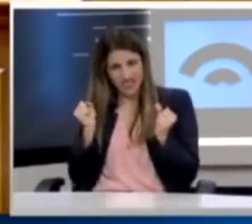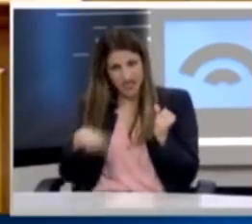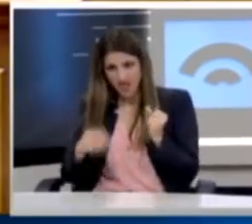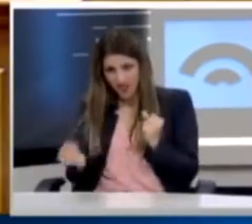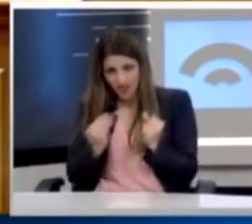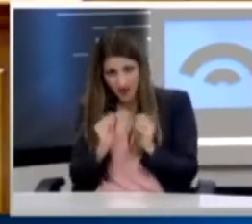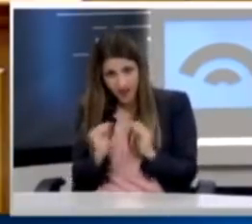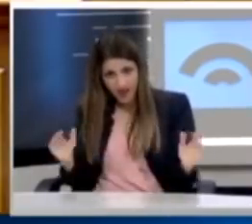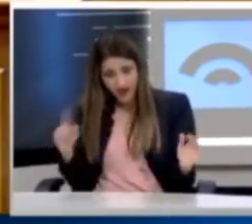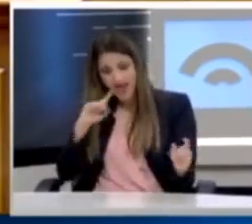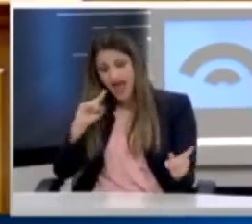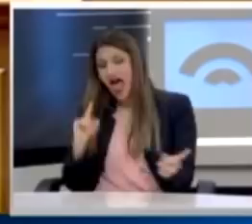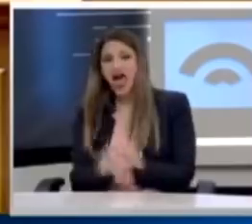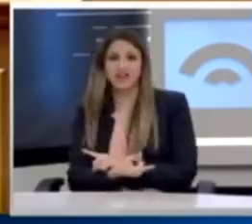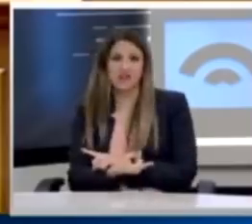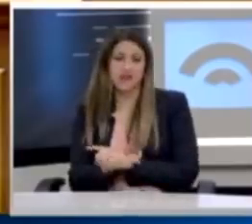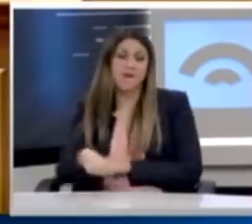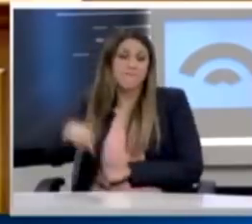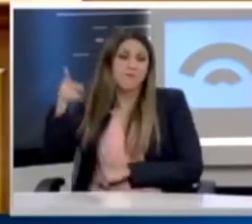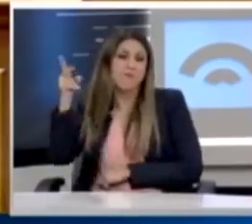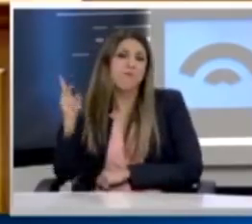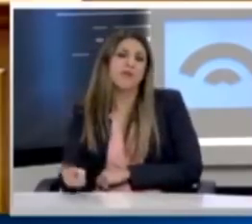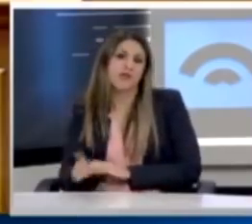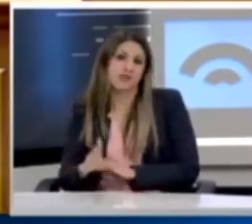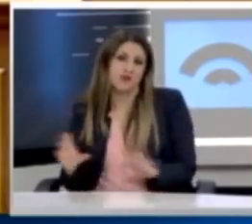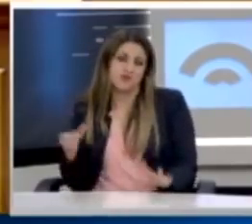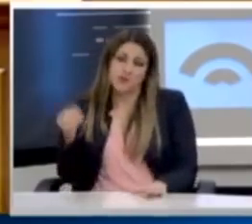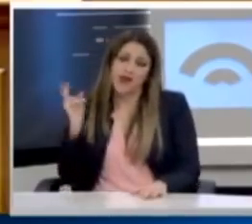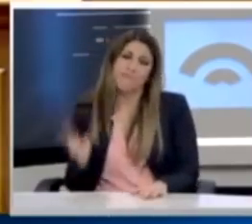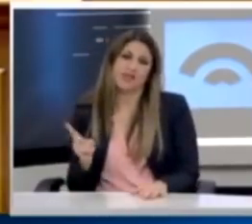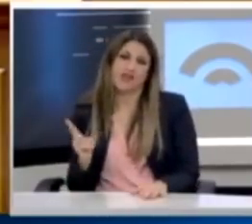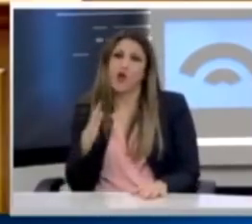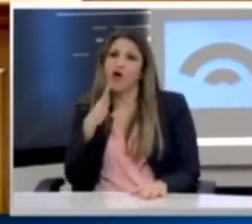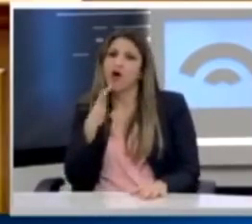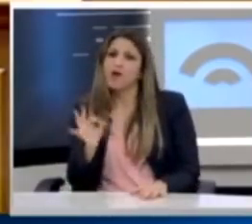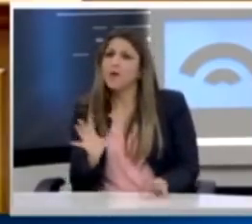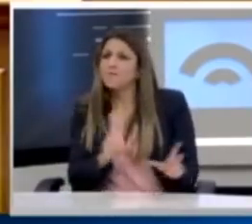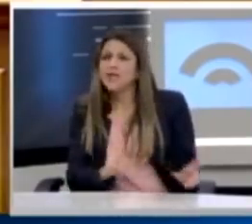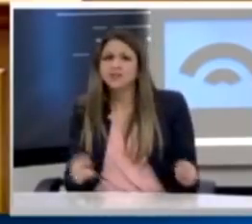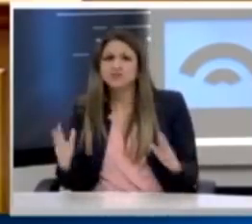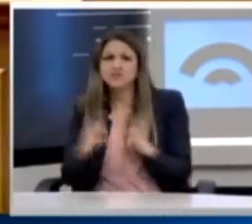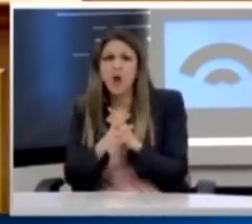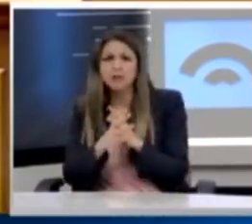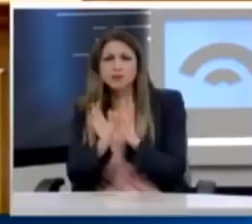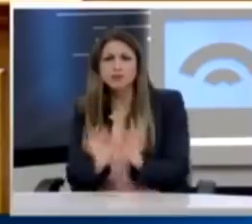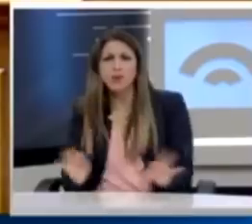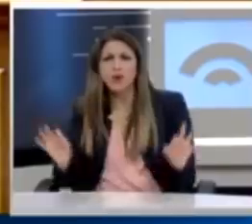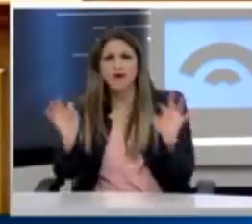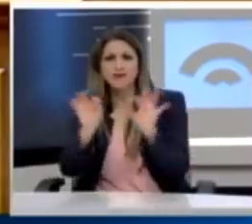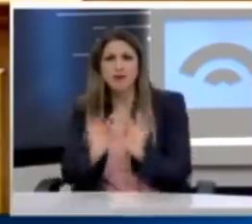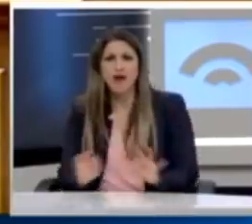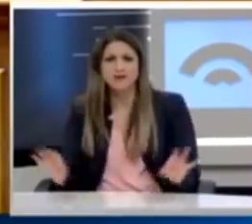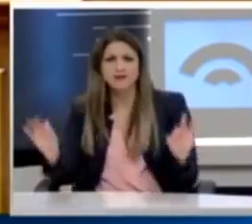ειρήνης, αλλά συνιστά μόνο επιτάχυνση της πολεμικής προετοιμασίας με